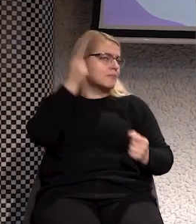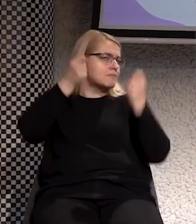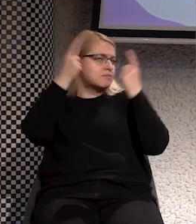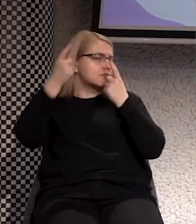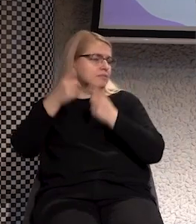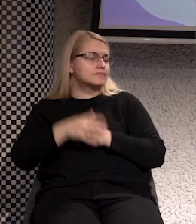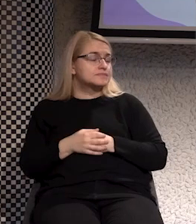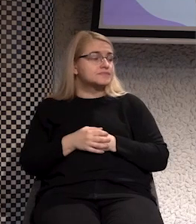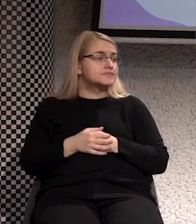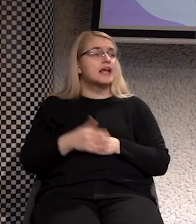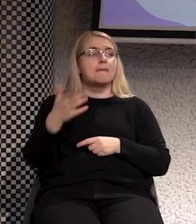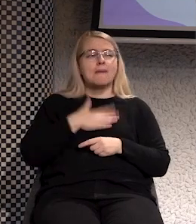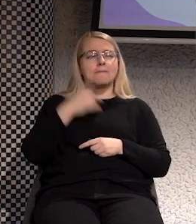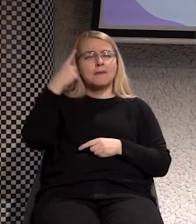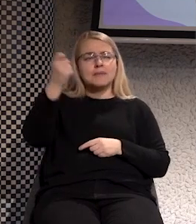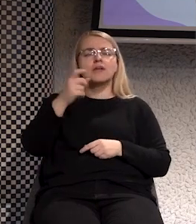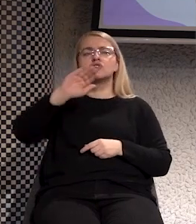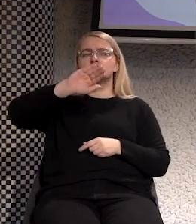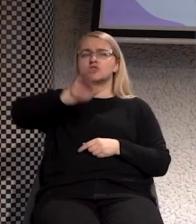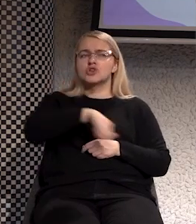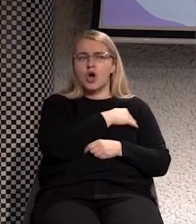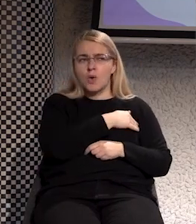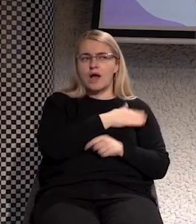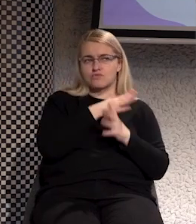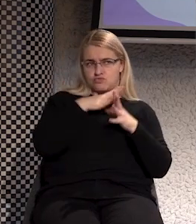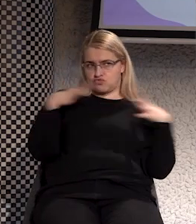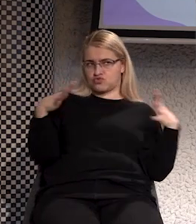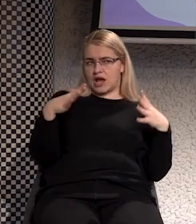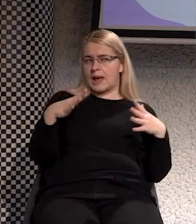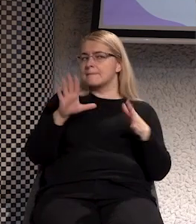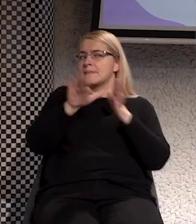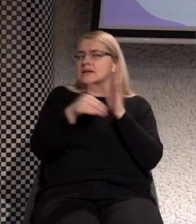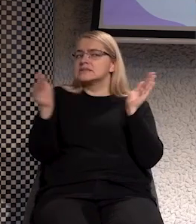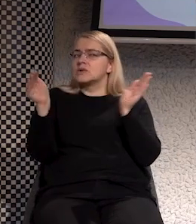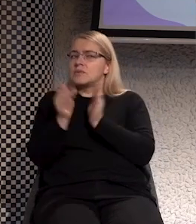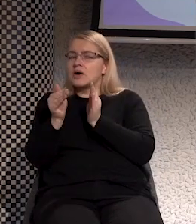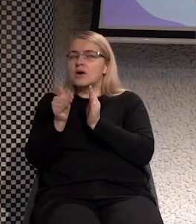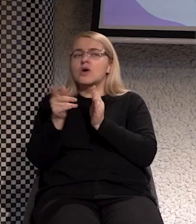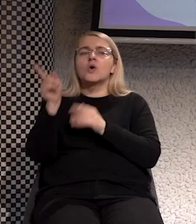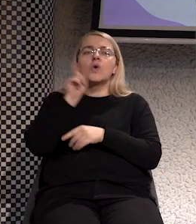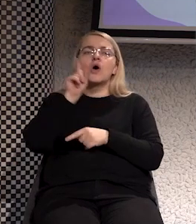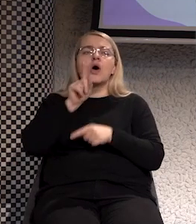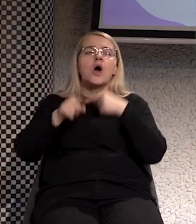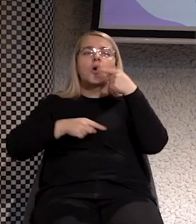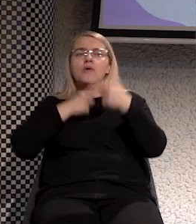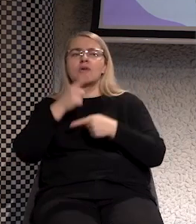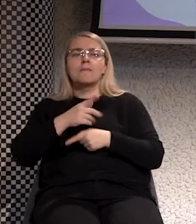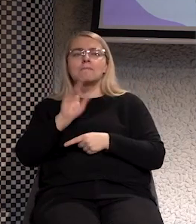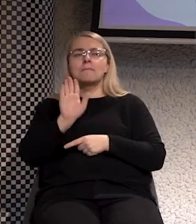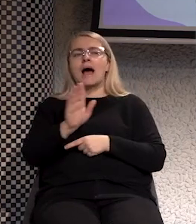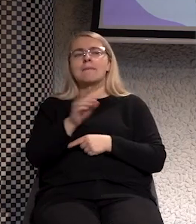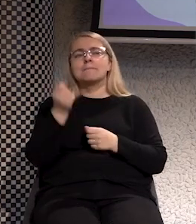też jedno wspomnienie z takiej mniejszej szkoły, znaczy szkoły większej, ale w mniejszym mieście, gdzie chłopacy dzielili się tym, że mają jakieś na przykład super pomysły na to,